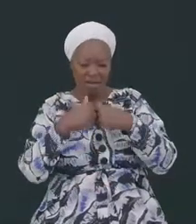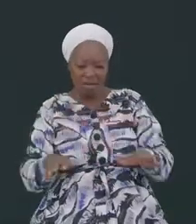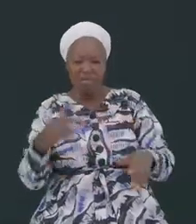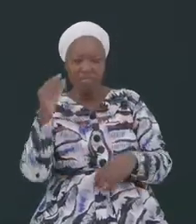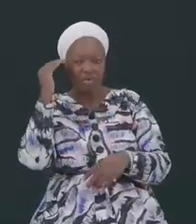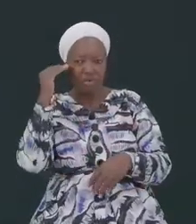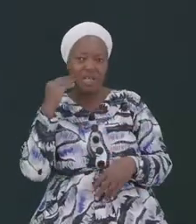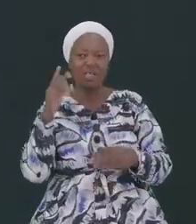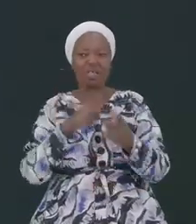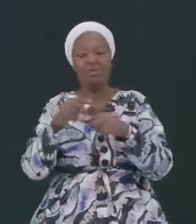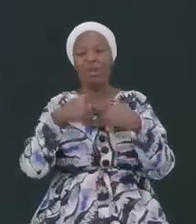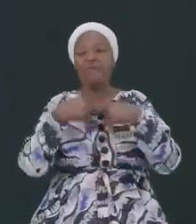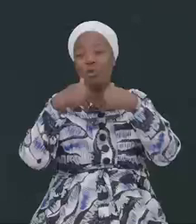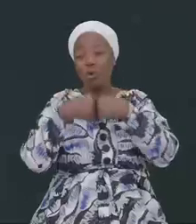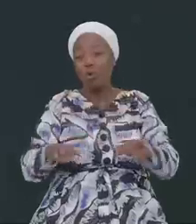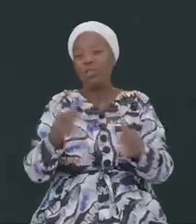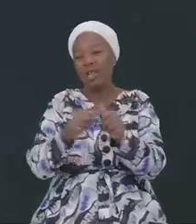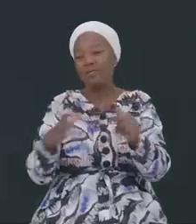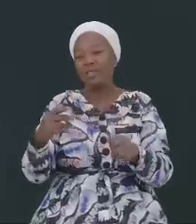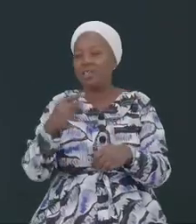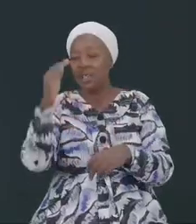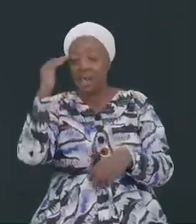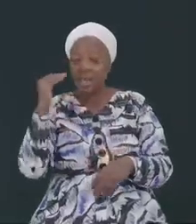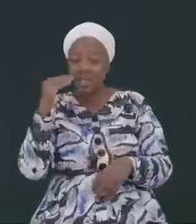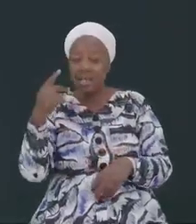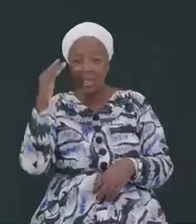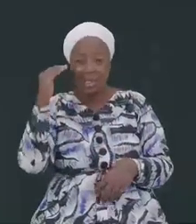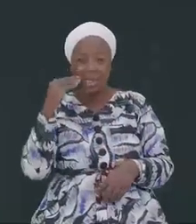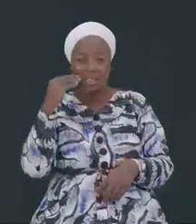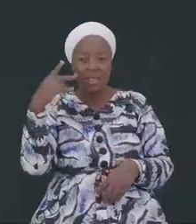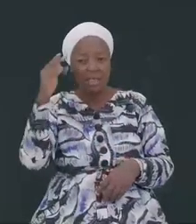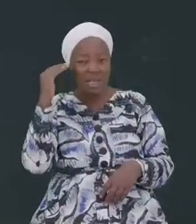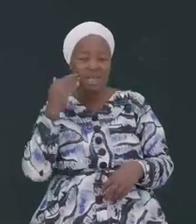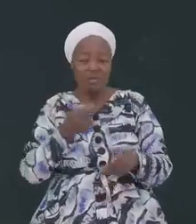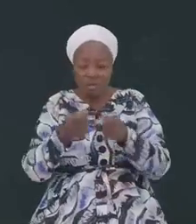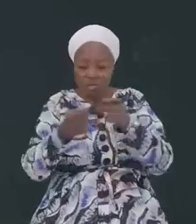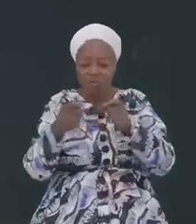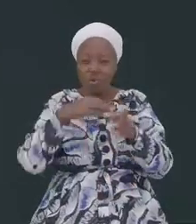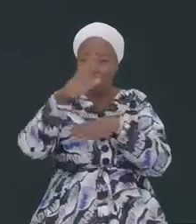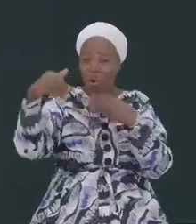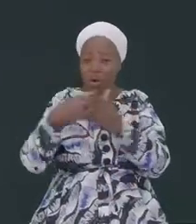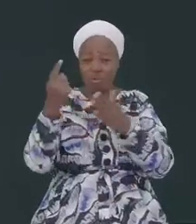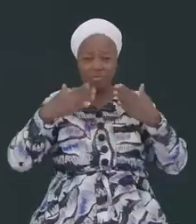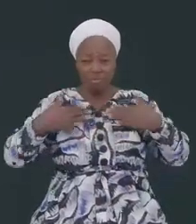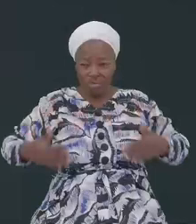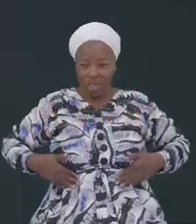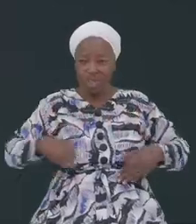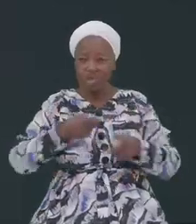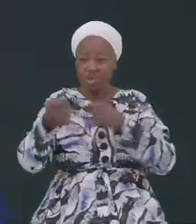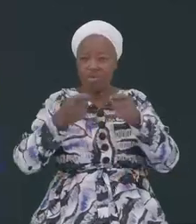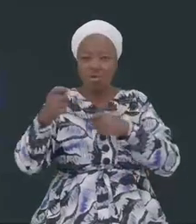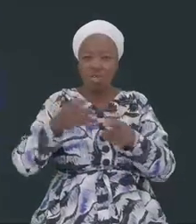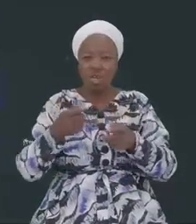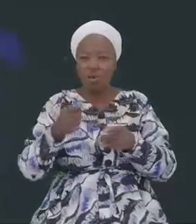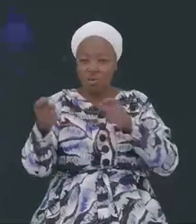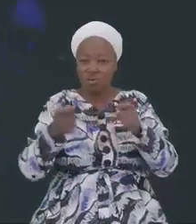perdu. La tête. La tête au commandement, au contrôle de tout le corps, au contrôle de toute la vie, au contrôle